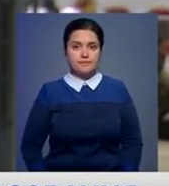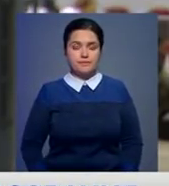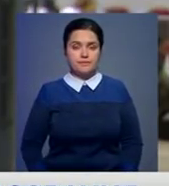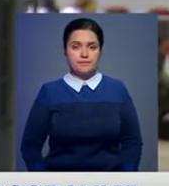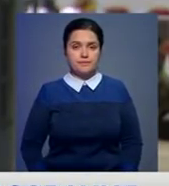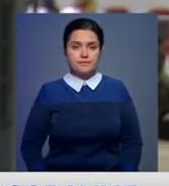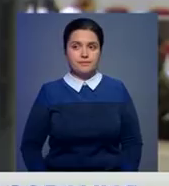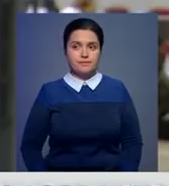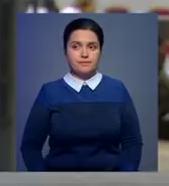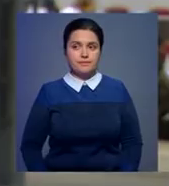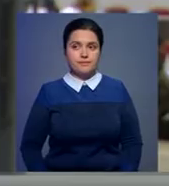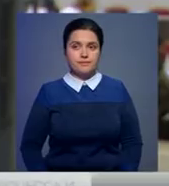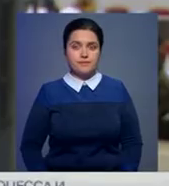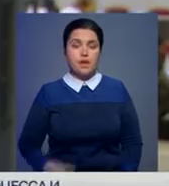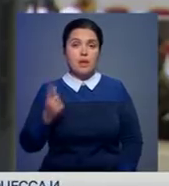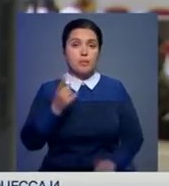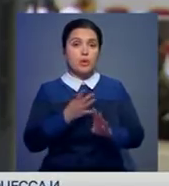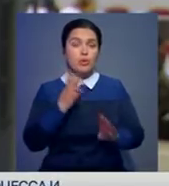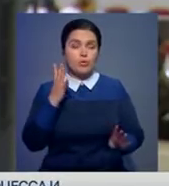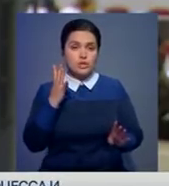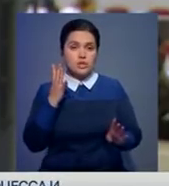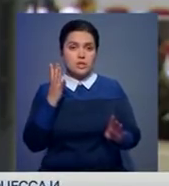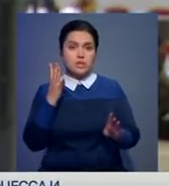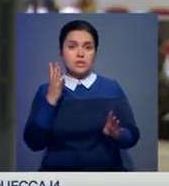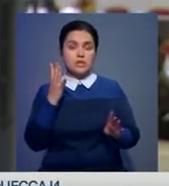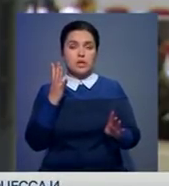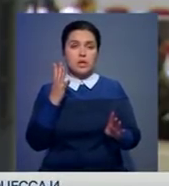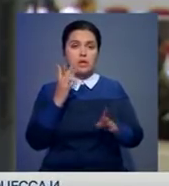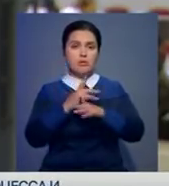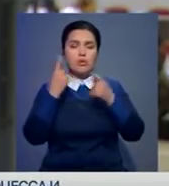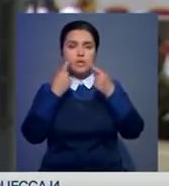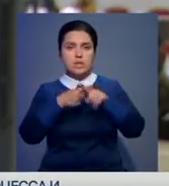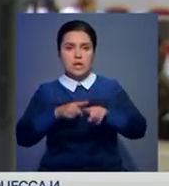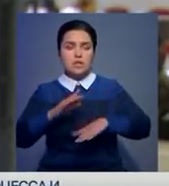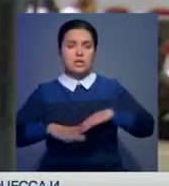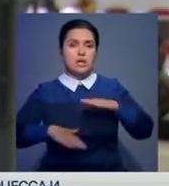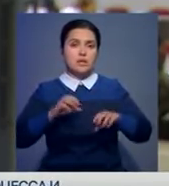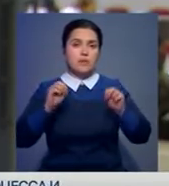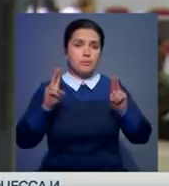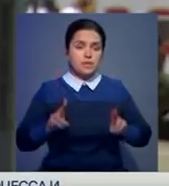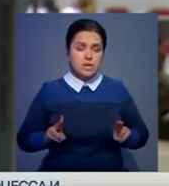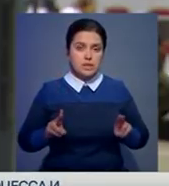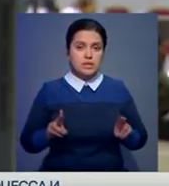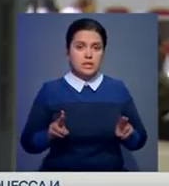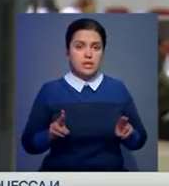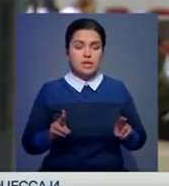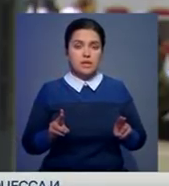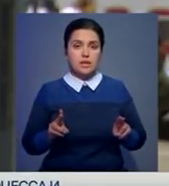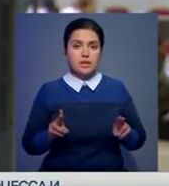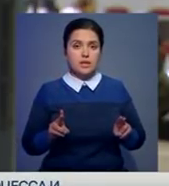Приоритет, конечно, прежде всего, это, можно сказать, и технические специальности, и гуманитарные